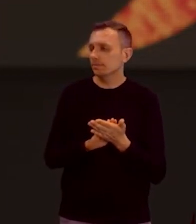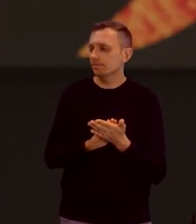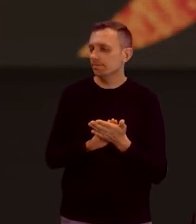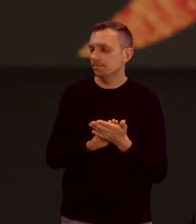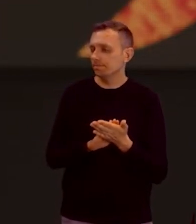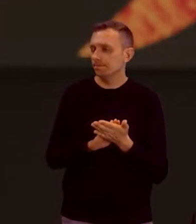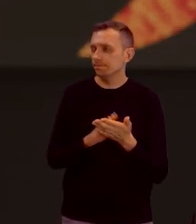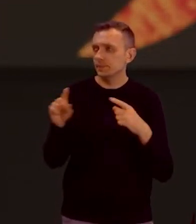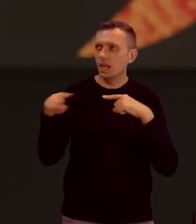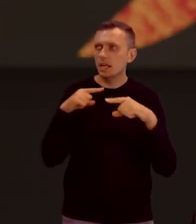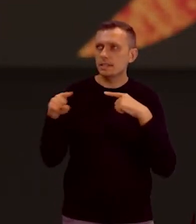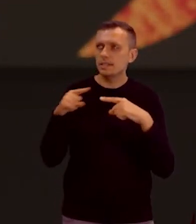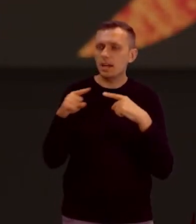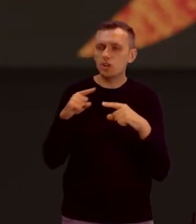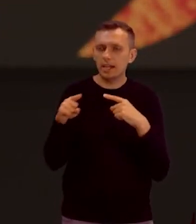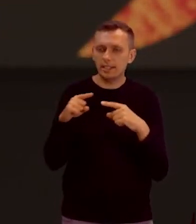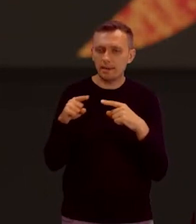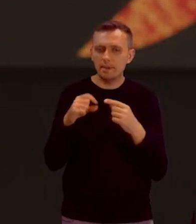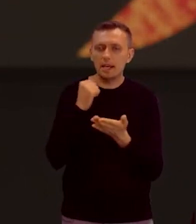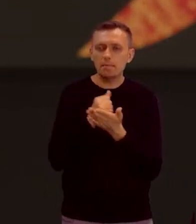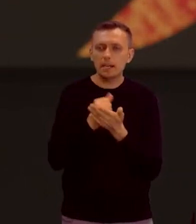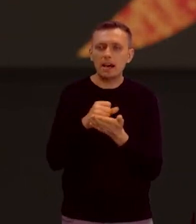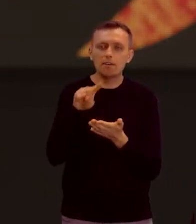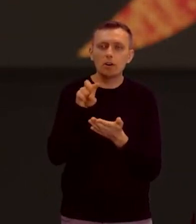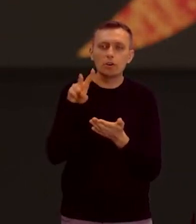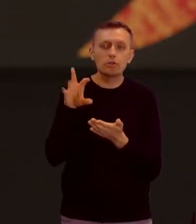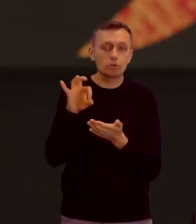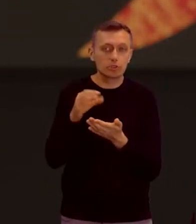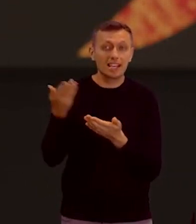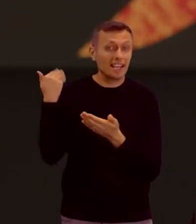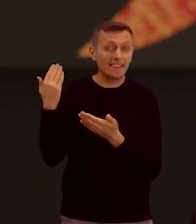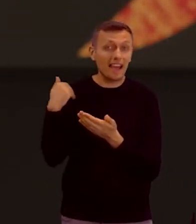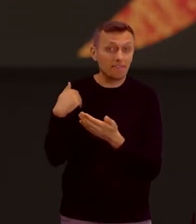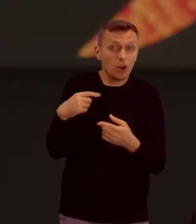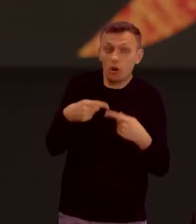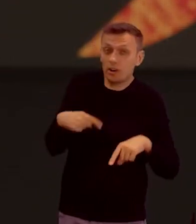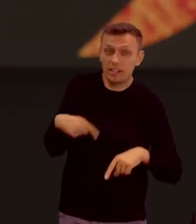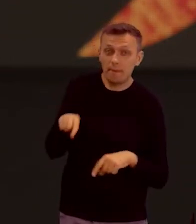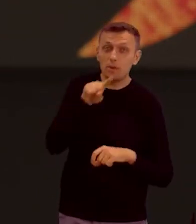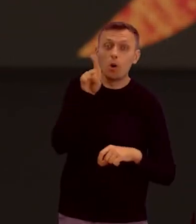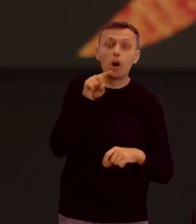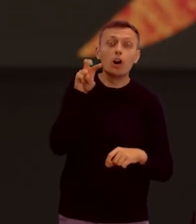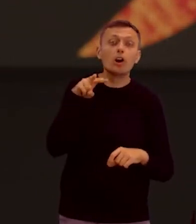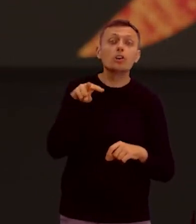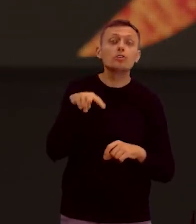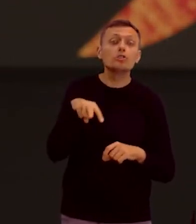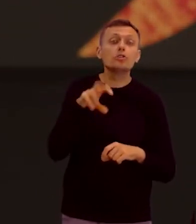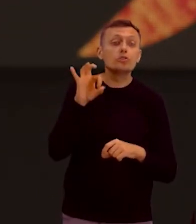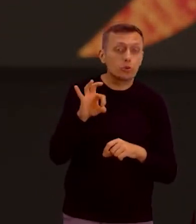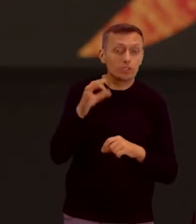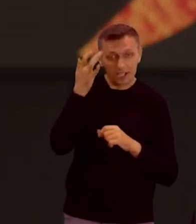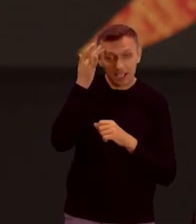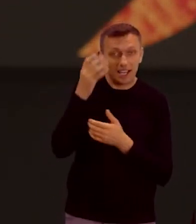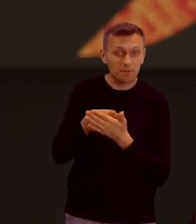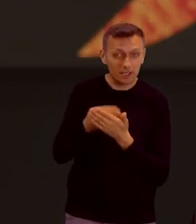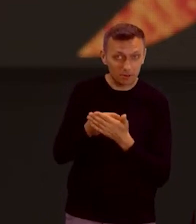Urzędu Ubezpieczenia Społecznego. Utrzymywały rodziców na starość. Ale prawda jest taka,